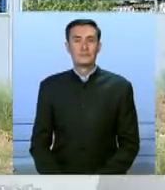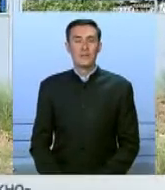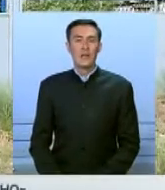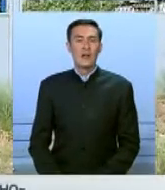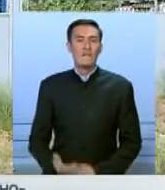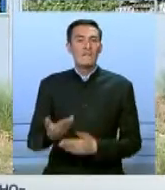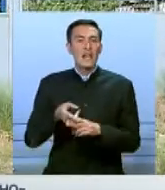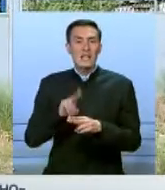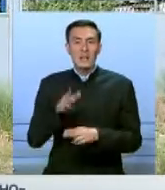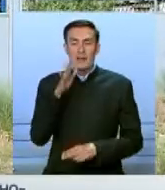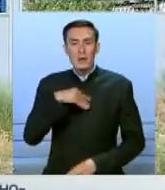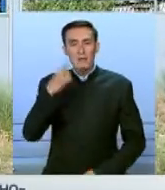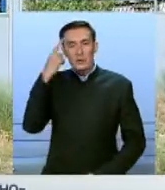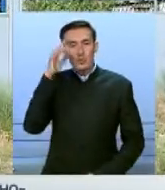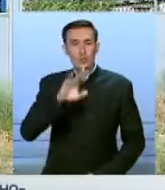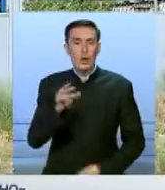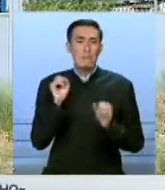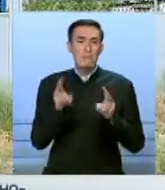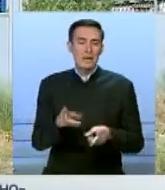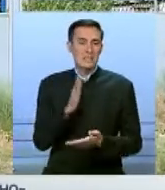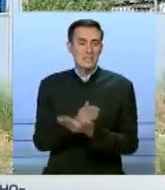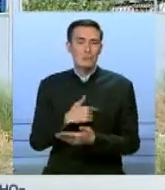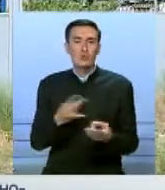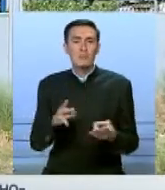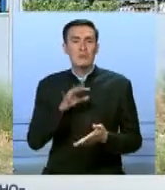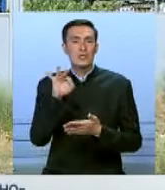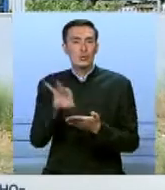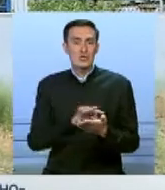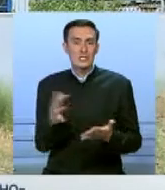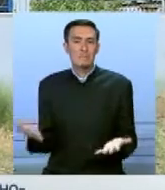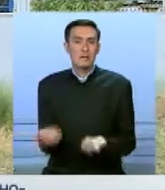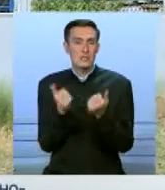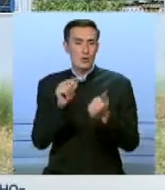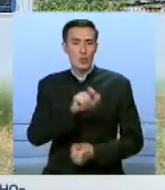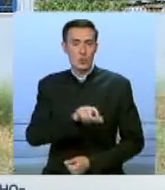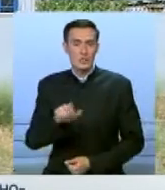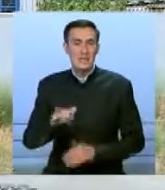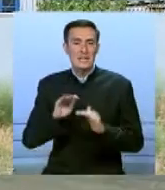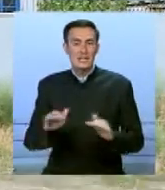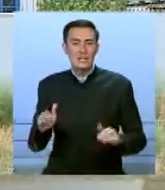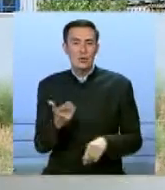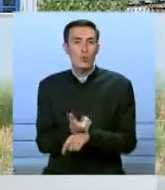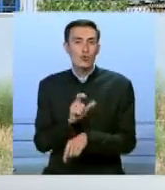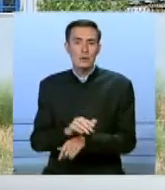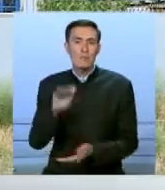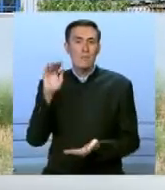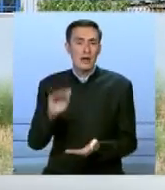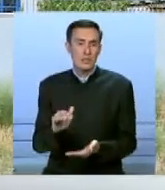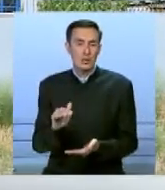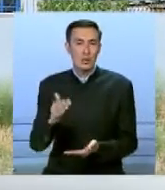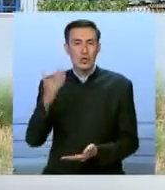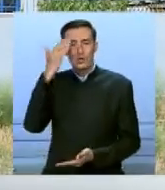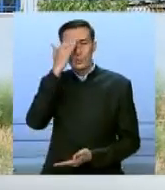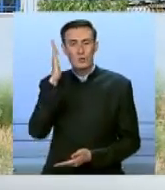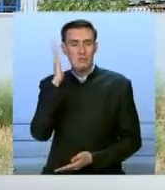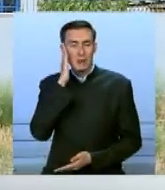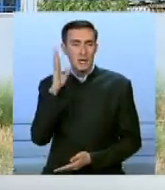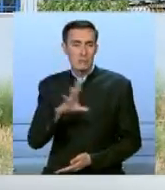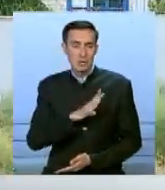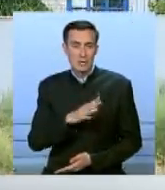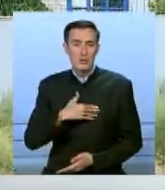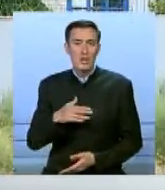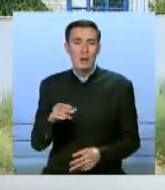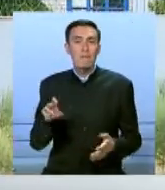В тот момент мы не задумывались, что рискуем. Нам нужно было спасти людей из огня. Ребятишки совсем маленькие, все сонные. Мы боялись,